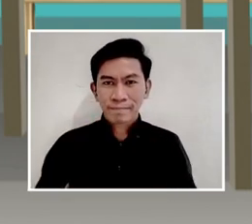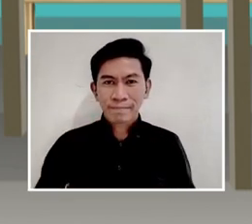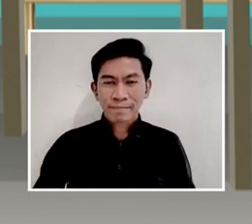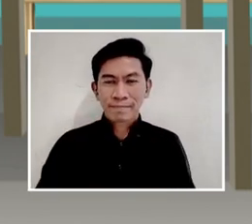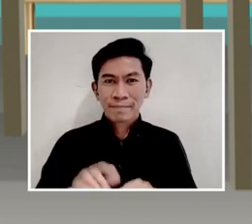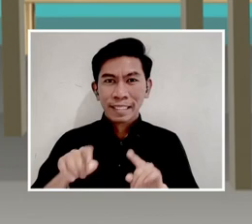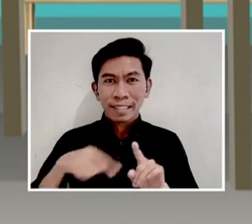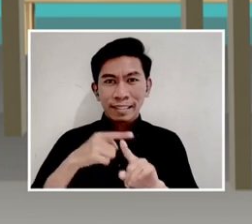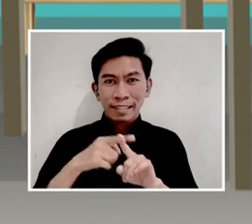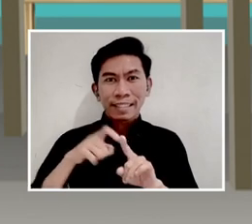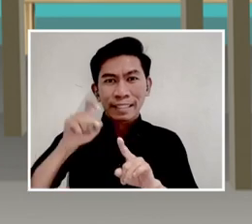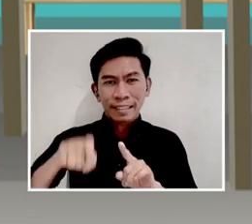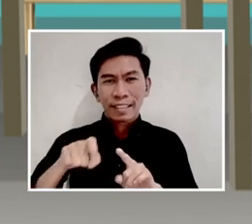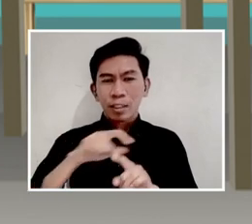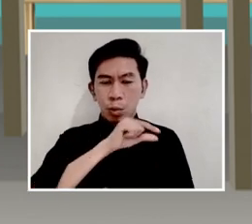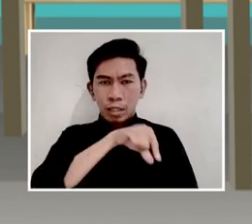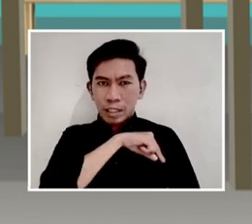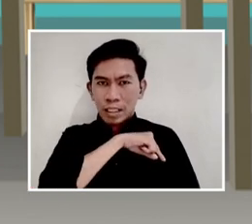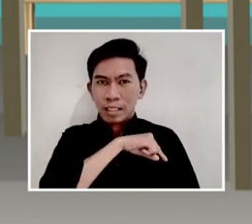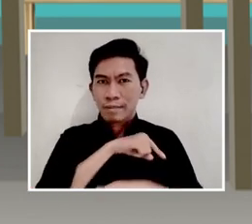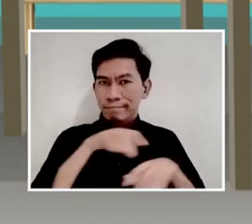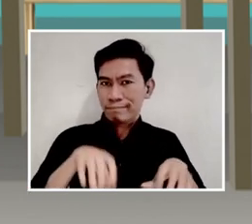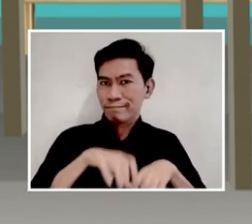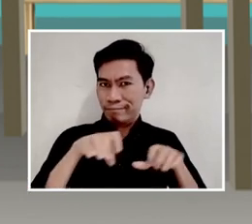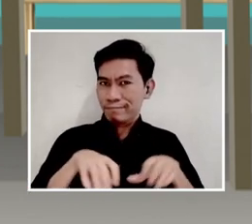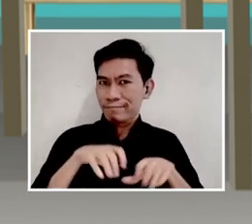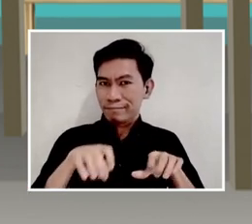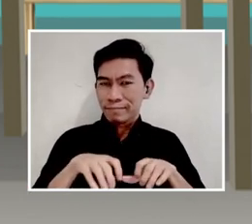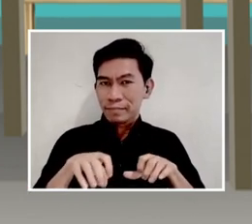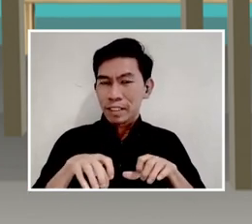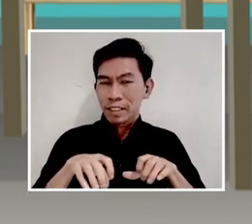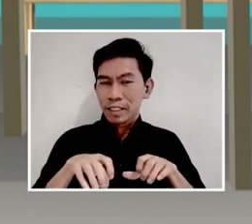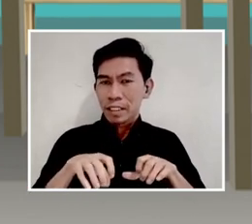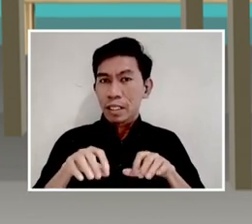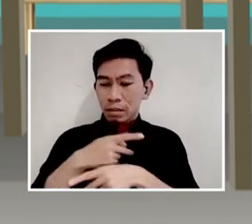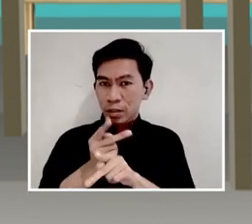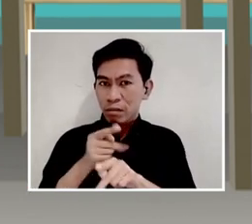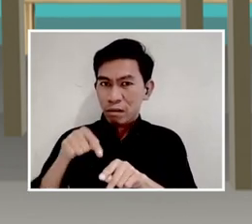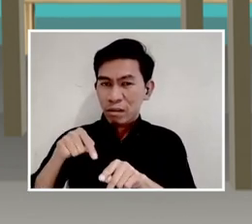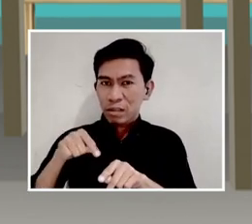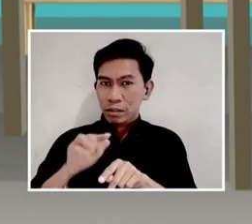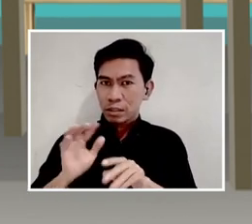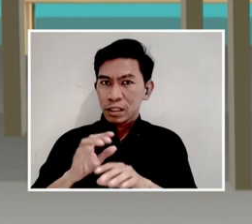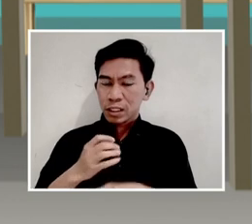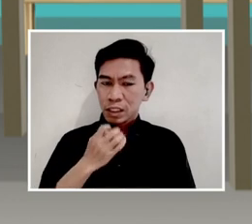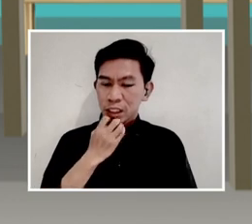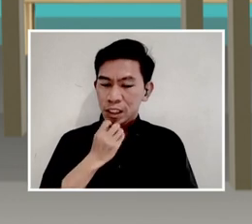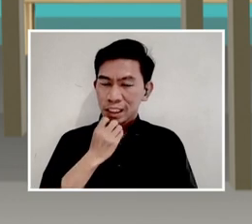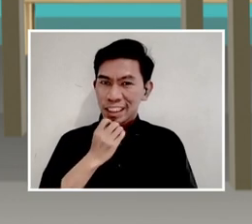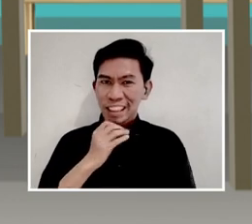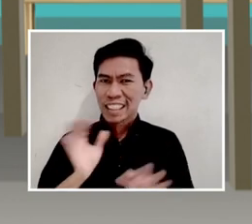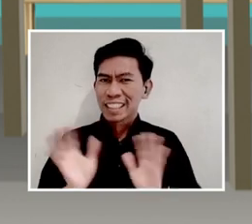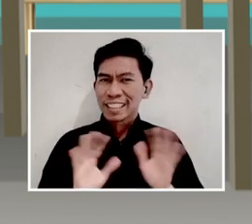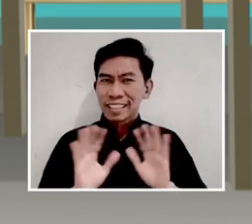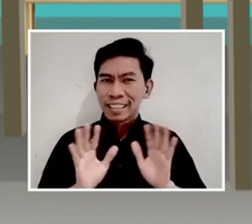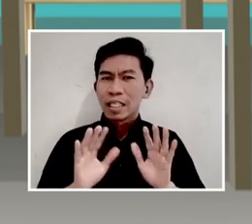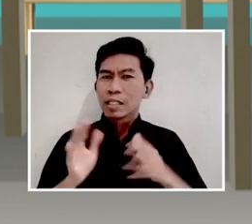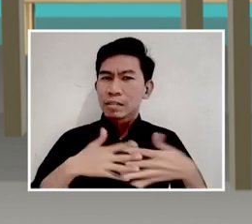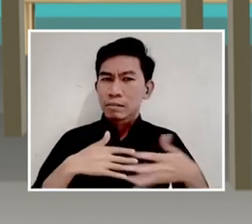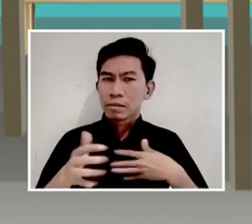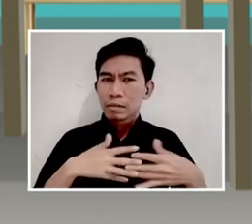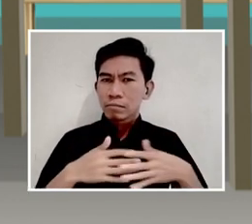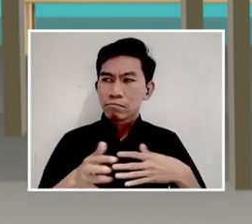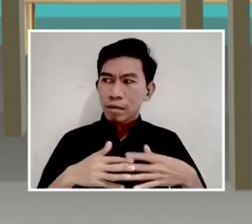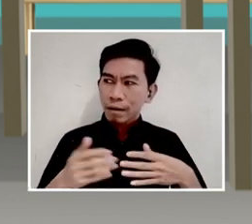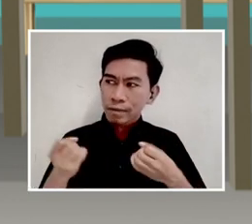ang quality ng trabaho. At yung produktong ilalabas, huwag titipirin sa paggawa para kahit madami kang kasabayan,